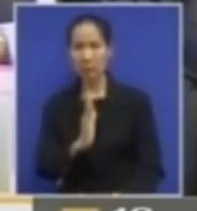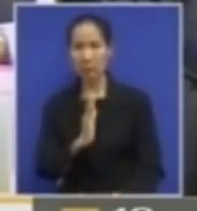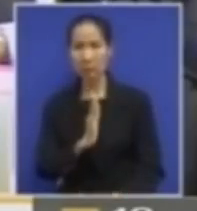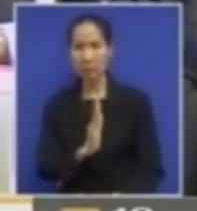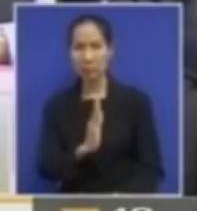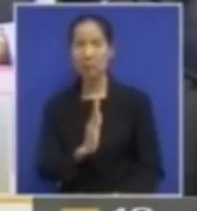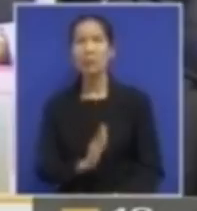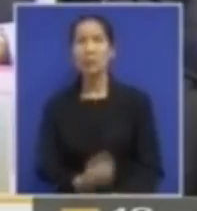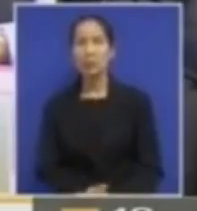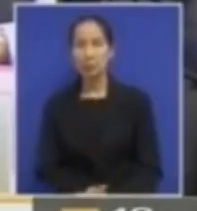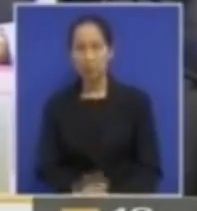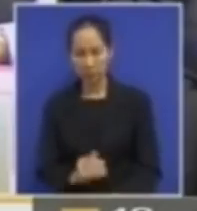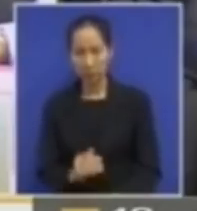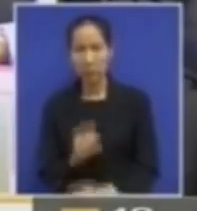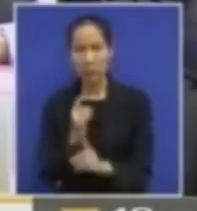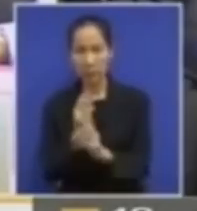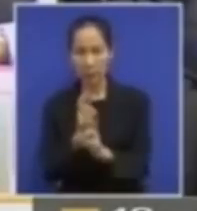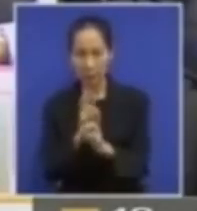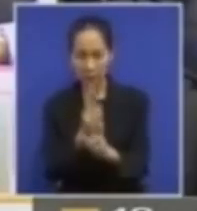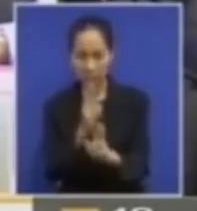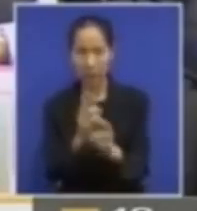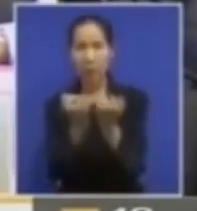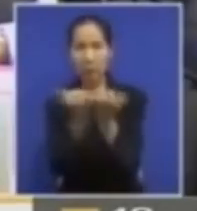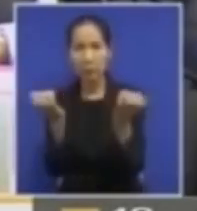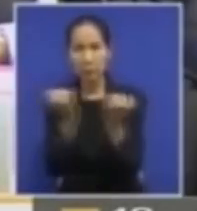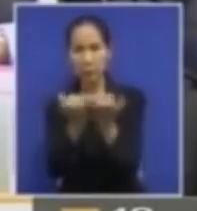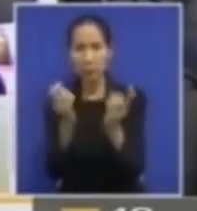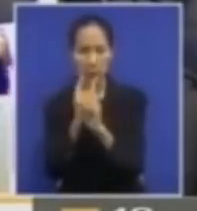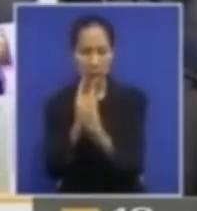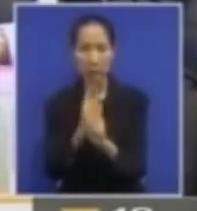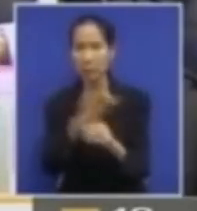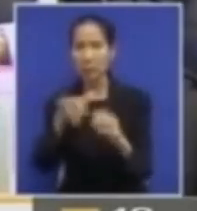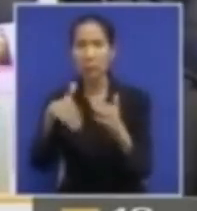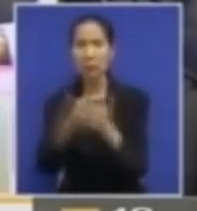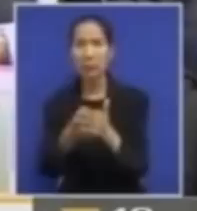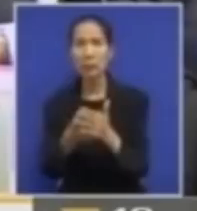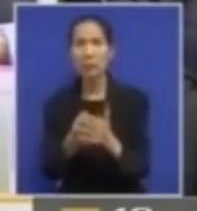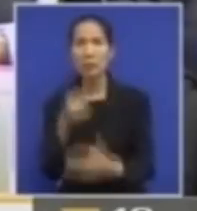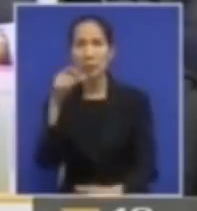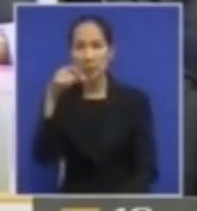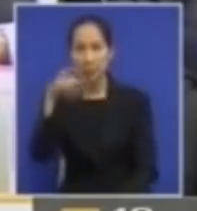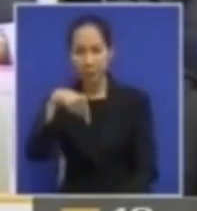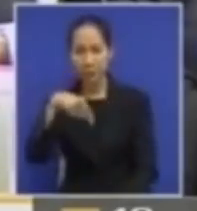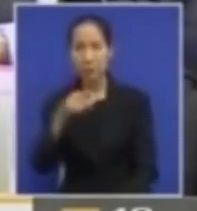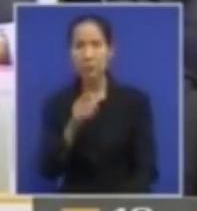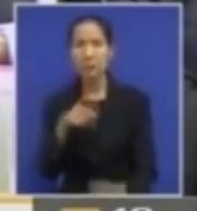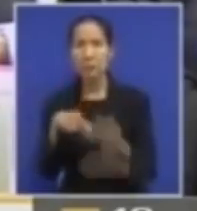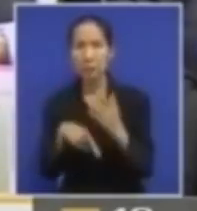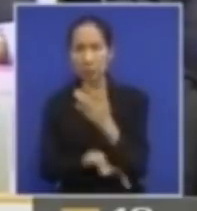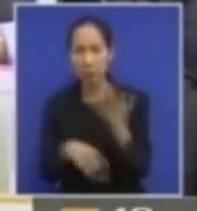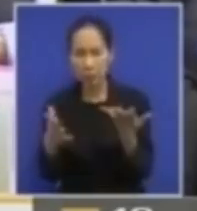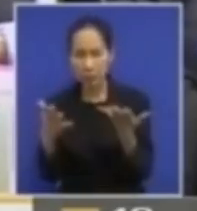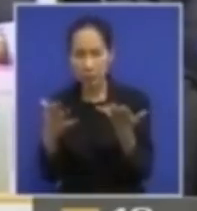จะรักษาไว้และปฏิบัติตามบทบัญญัติรัฐธรรมนูญแห่งราชอาณาจักรทุกประการซื่อสัตย์สุจริตนี้วัดที่ผลกระทบต่อพี่น้องประชาช